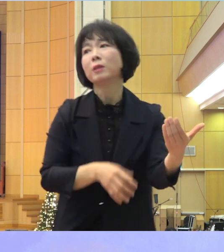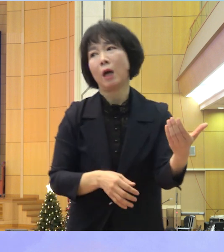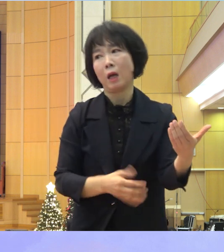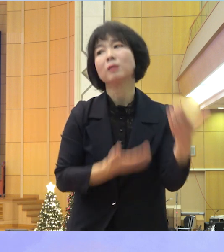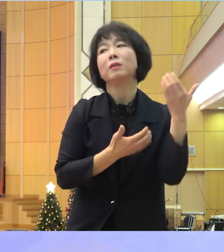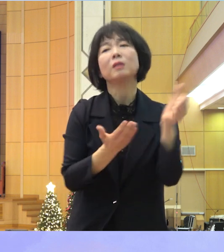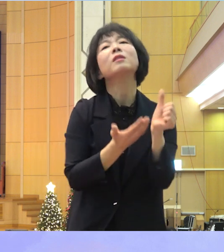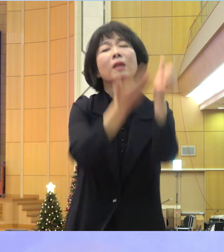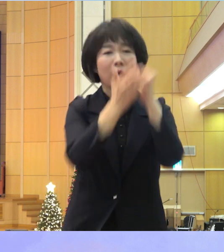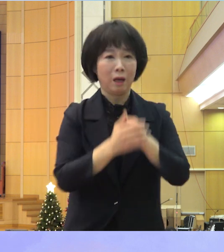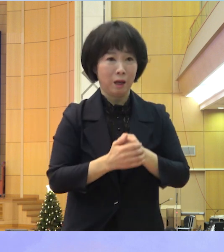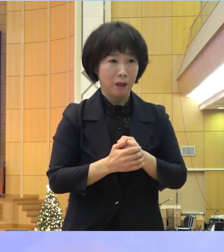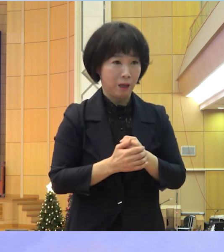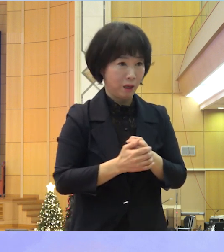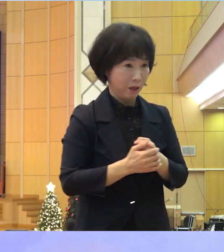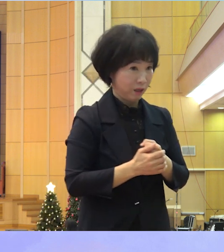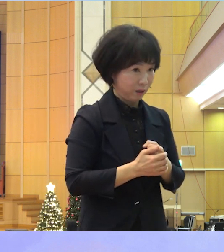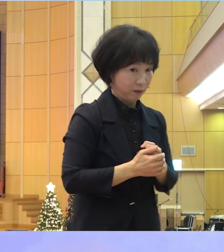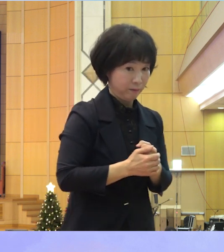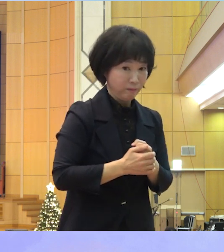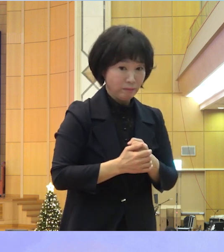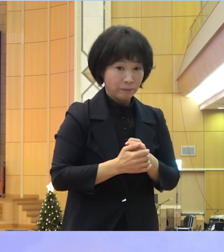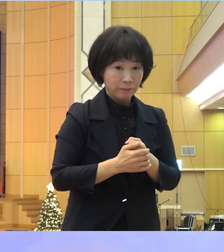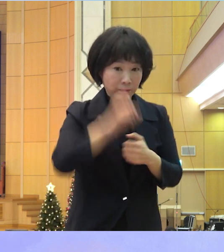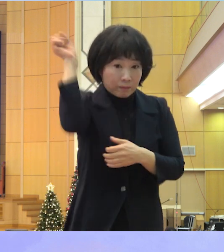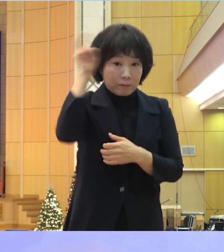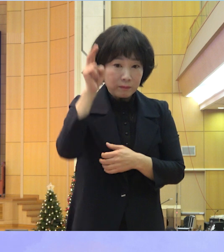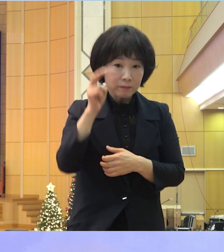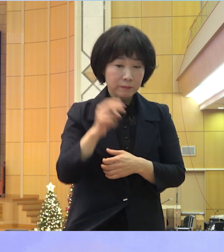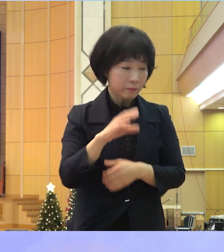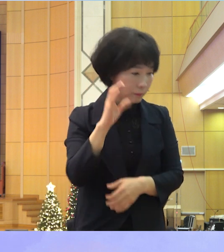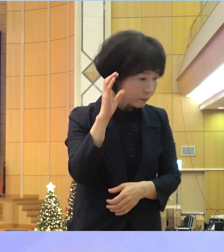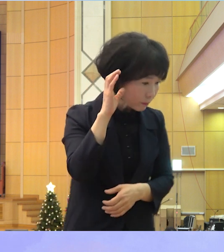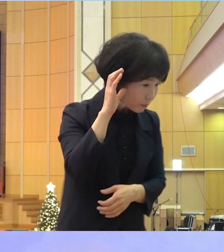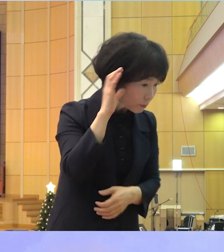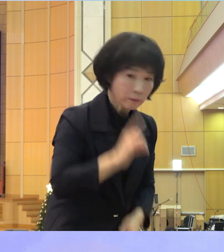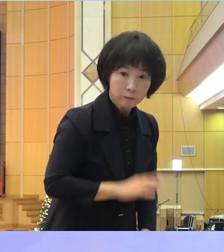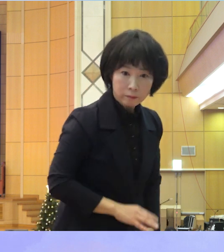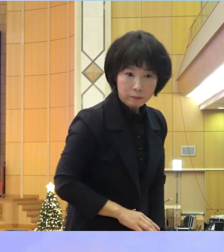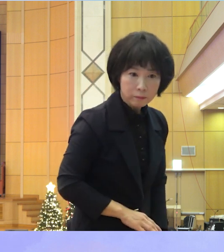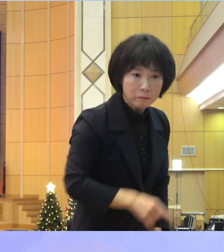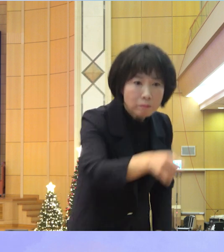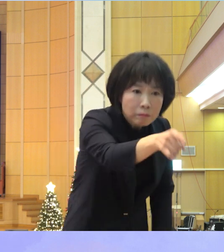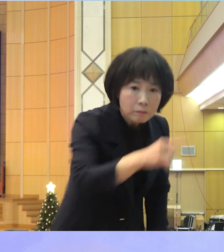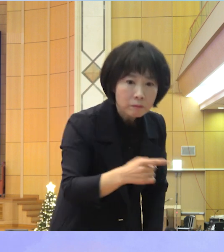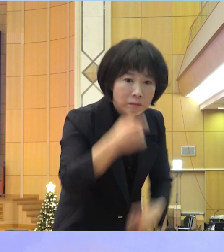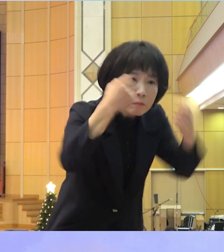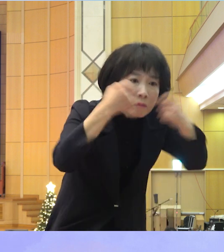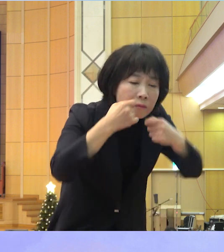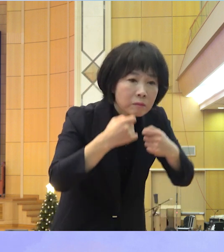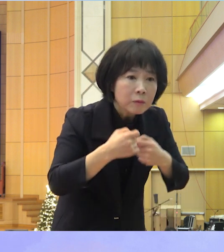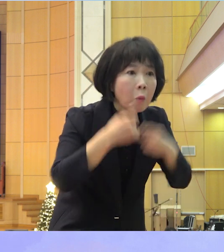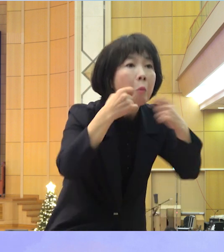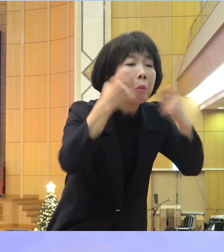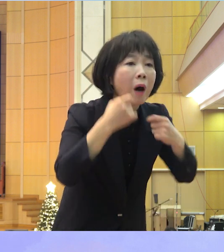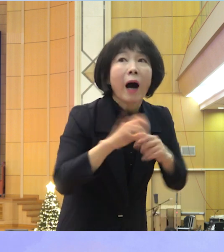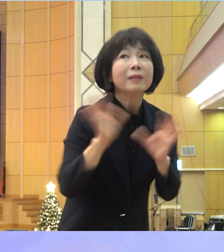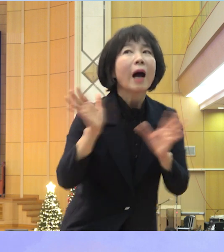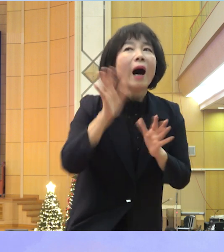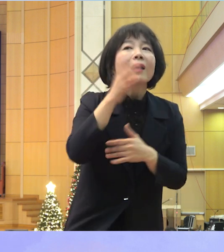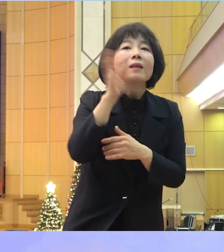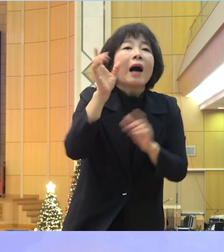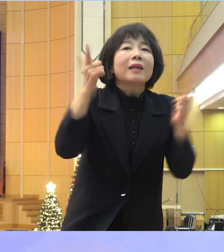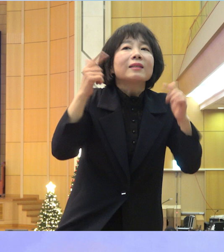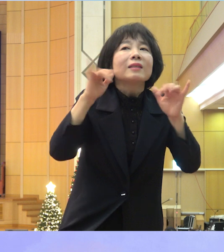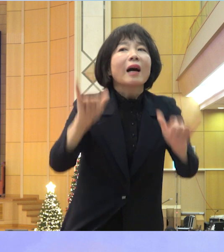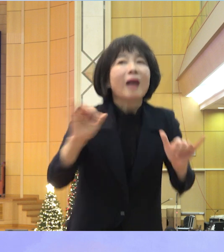근데 옆에서 갑자기 문 열고 들어온 여종이, 왜 젖을 먹어서 우세요? 아니 애가 너무나 젖을 잘